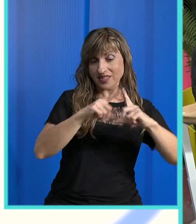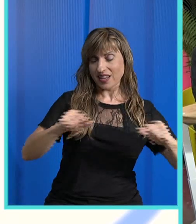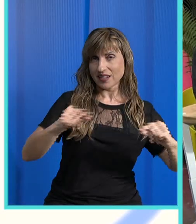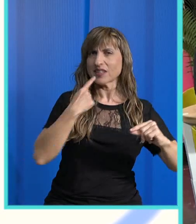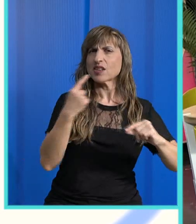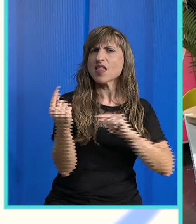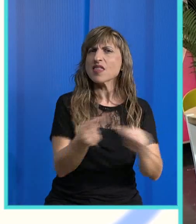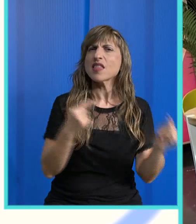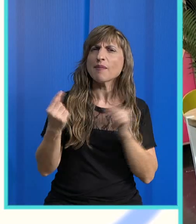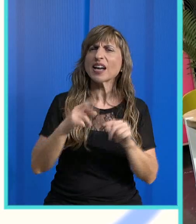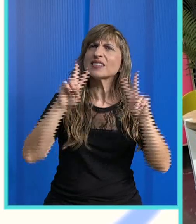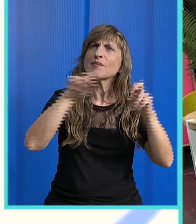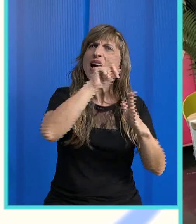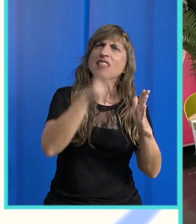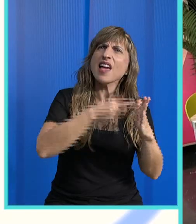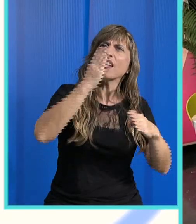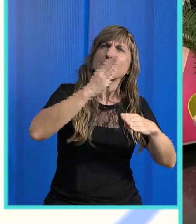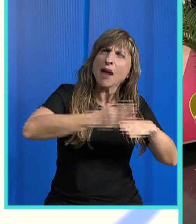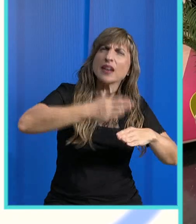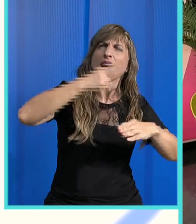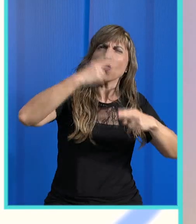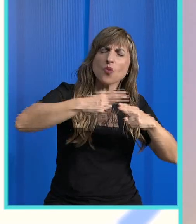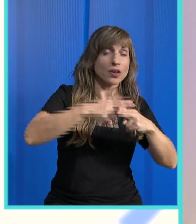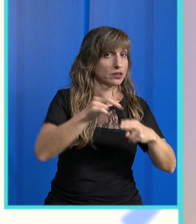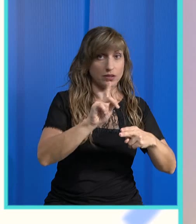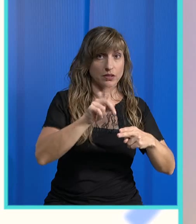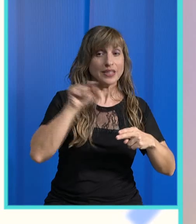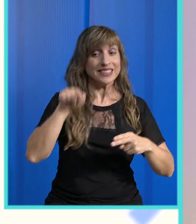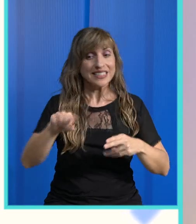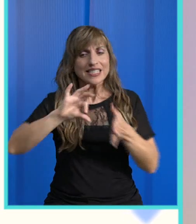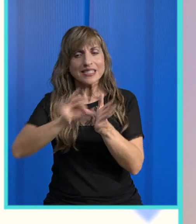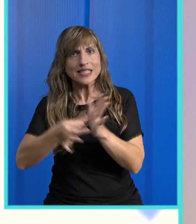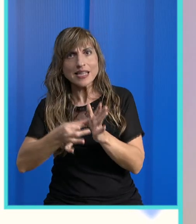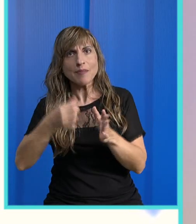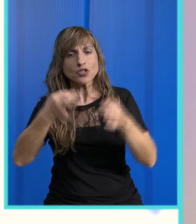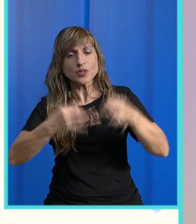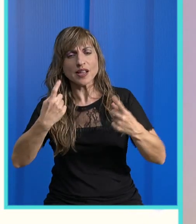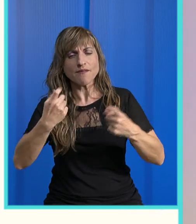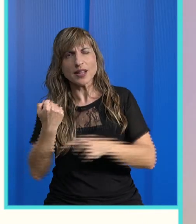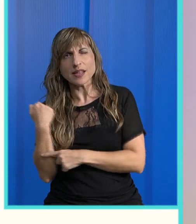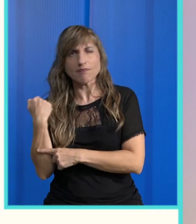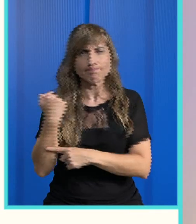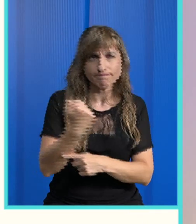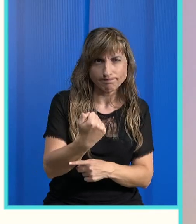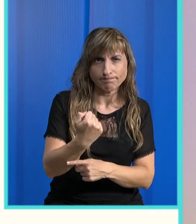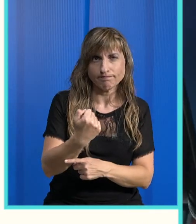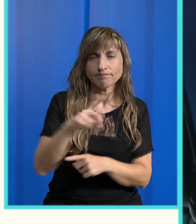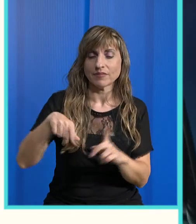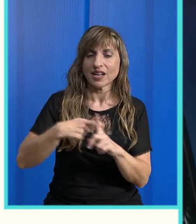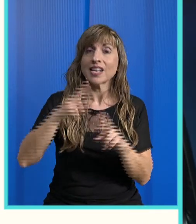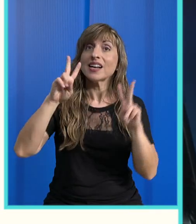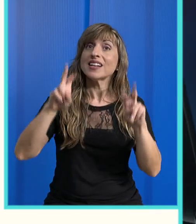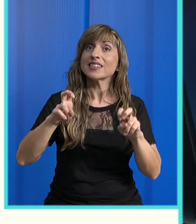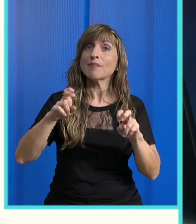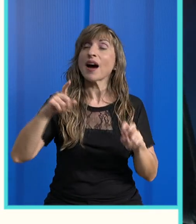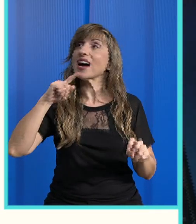girar en torn d'endurir lleis ni penes sinó per com reforçar el sistema judicial. A més Montornès apunta que la xenofòbia